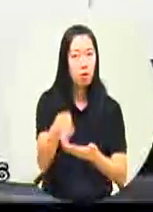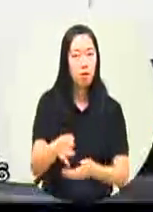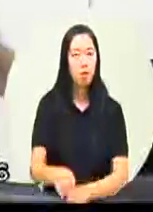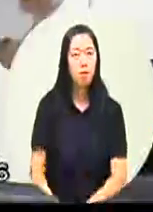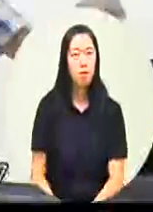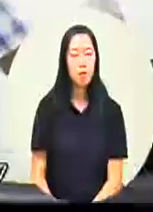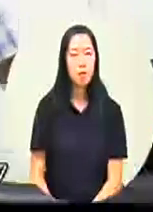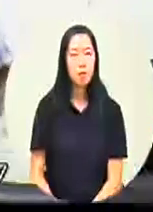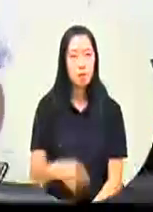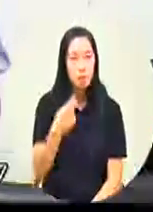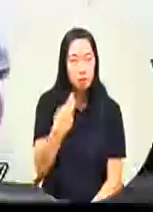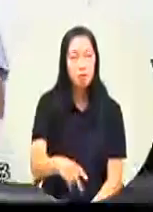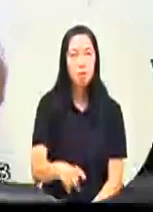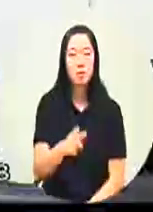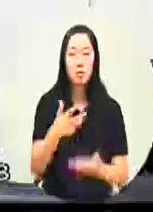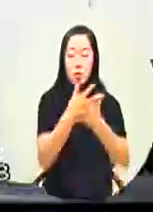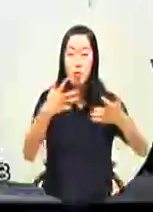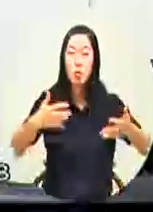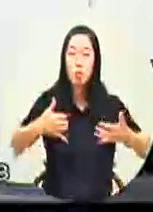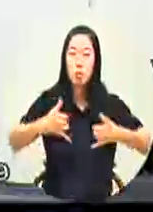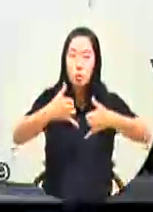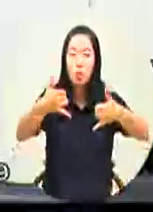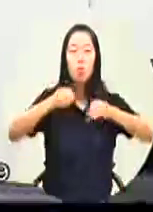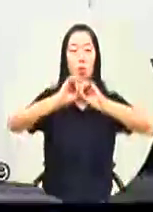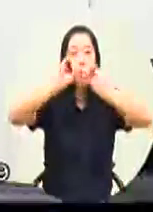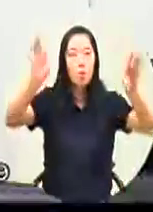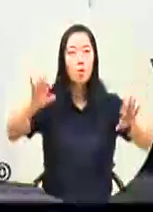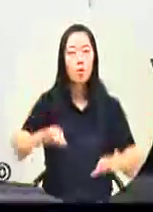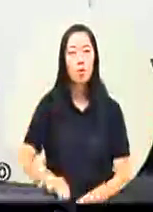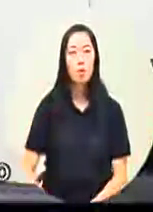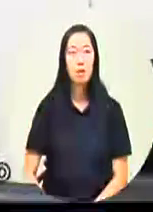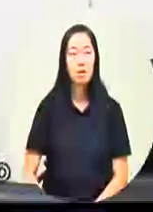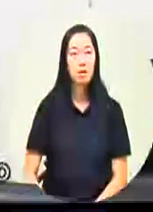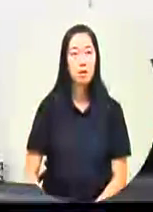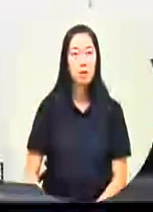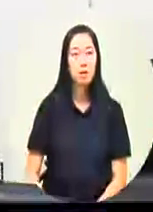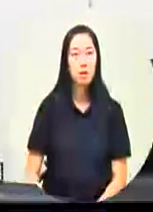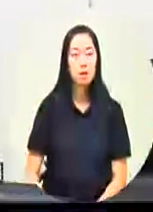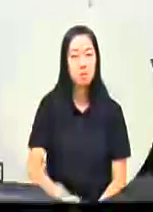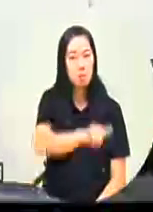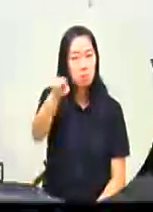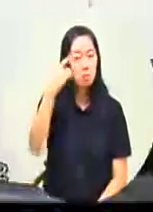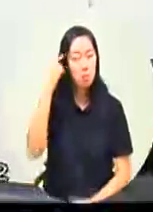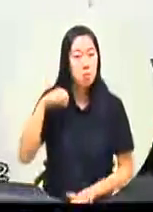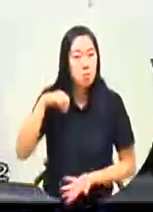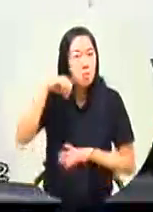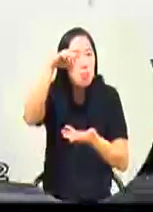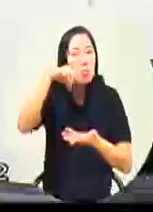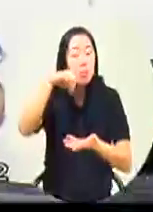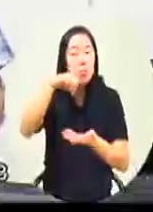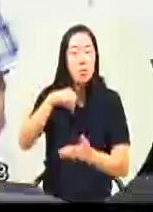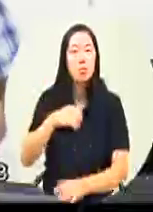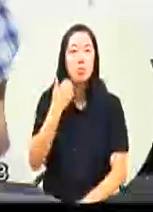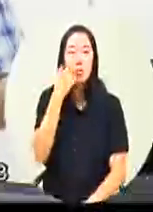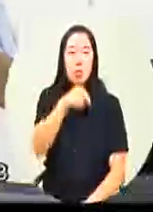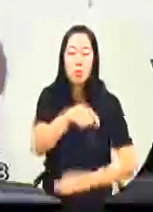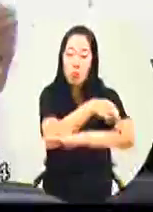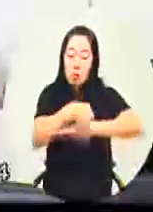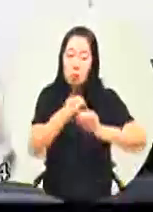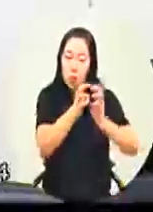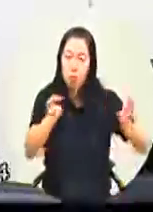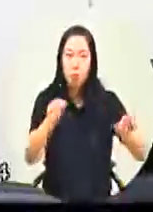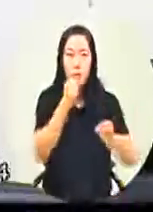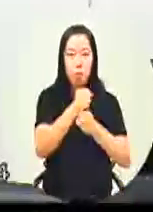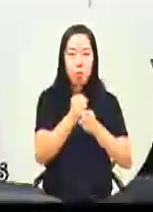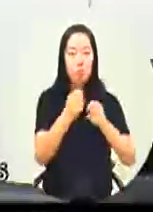所以我拜托你应该在网站上面如果公开让大家去 建议如果把标线标记做得比